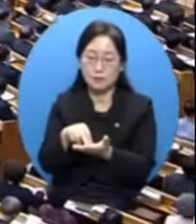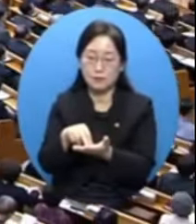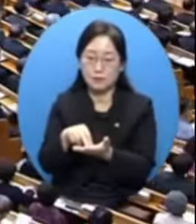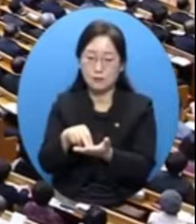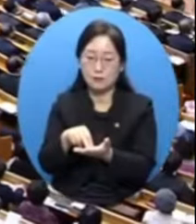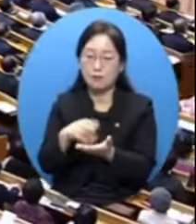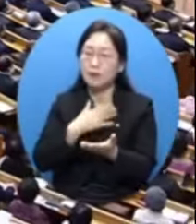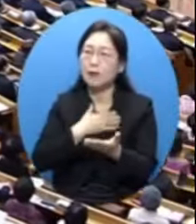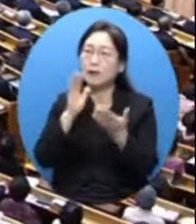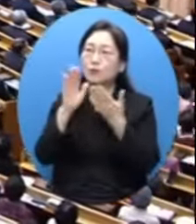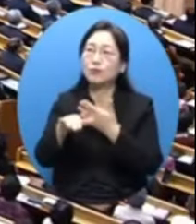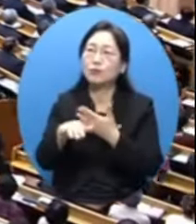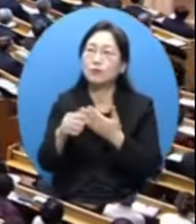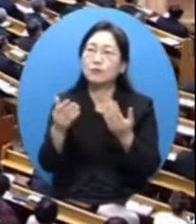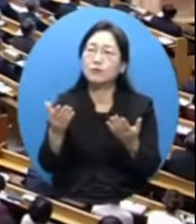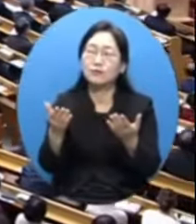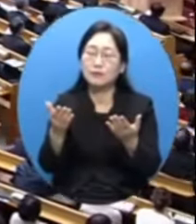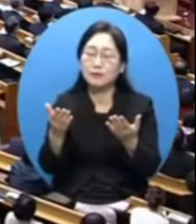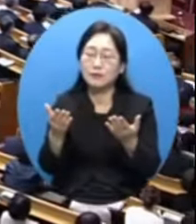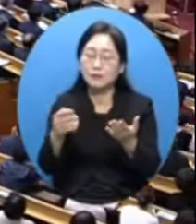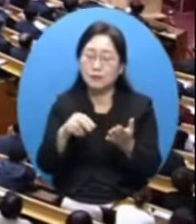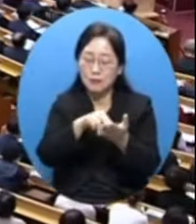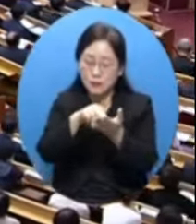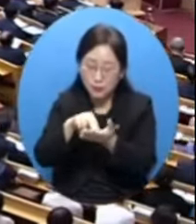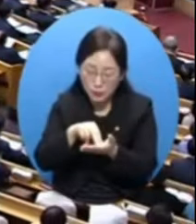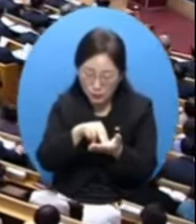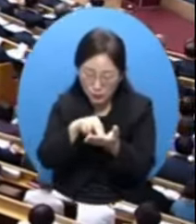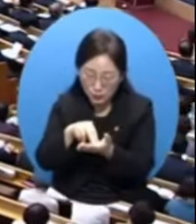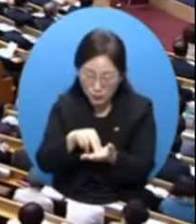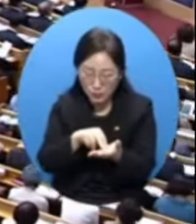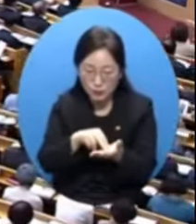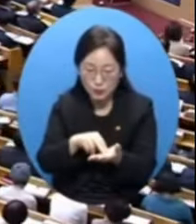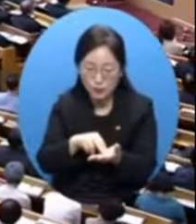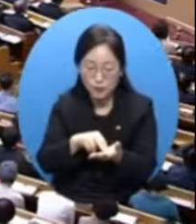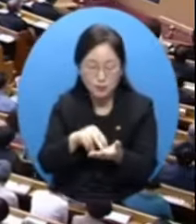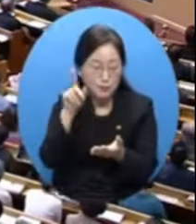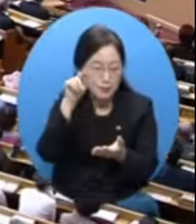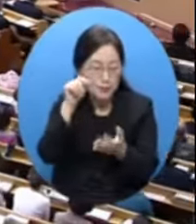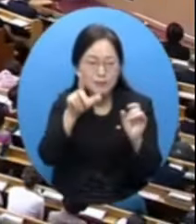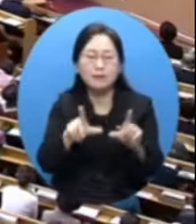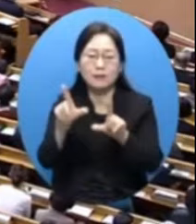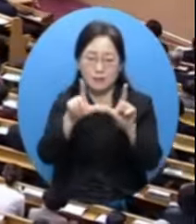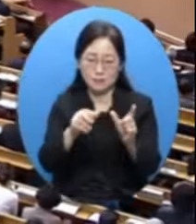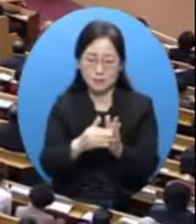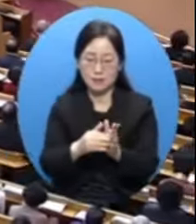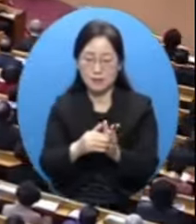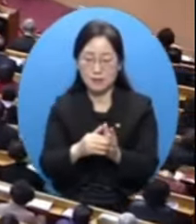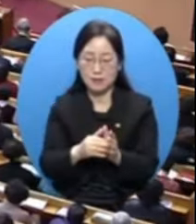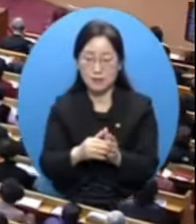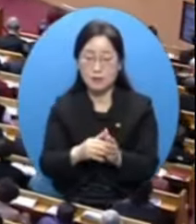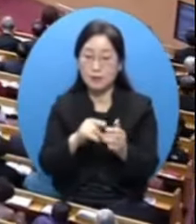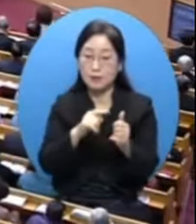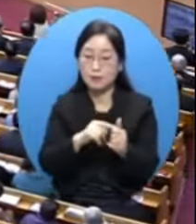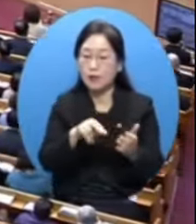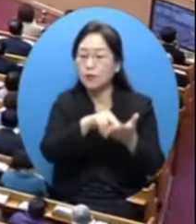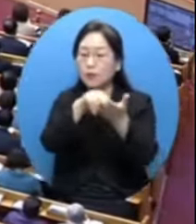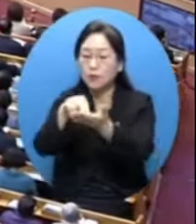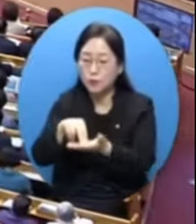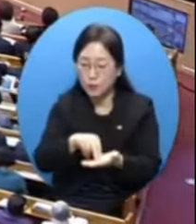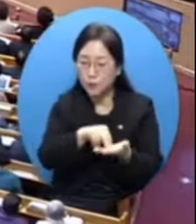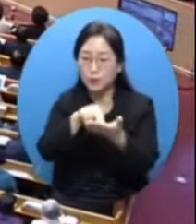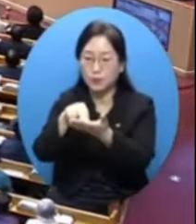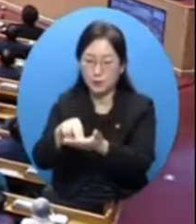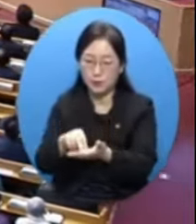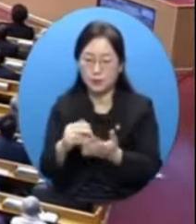나는 앞으로 어떻게 될 것인가 고독과 싸우며 하루하루를 보내야 됐습니다. 그는 외로움 속에 자라났습니다.